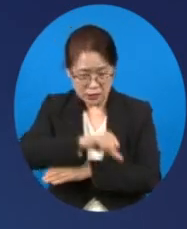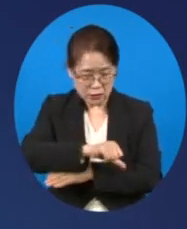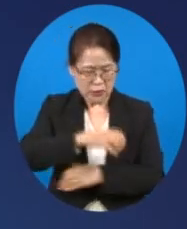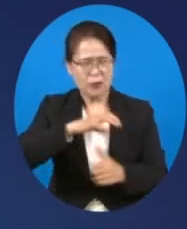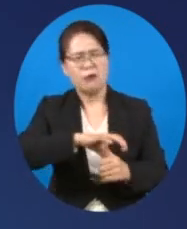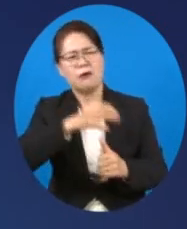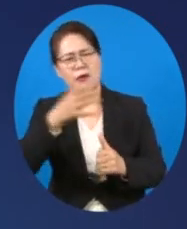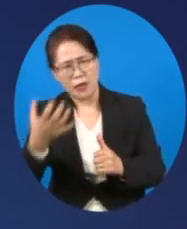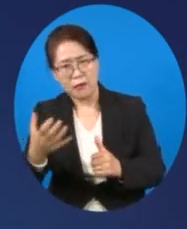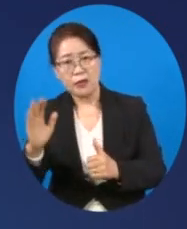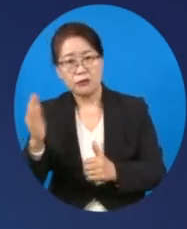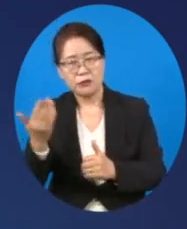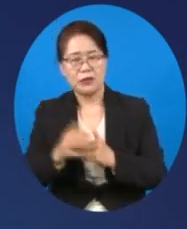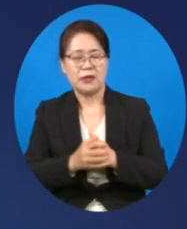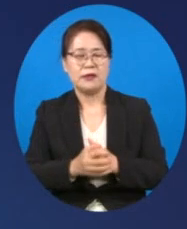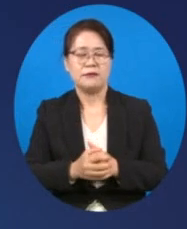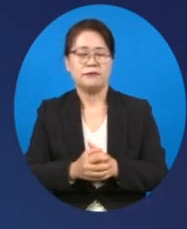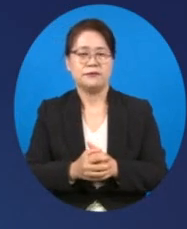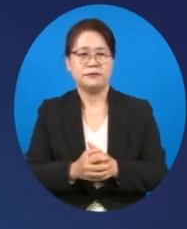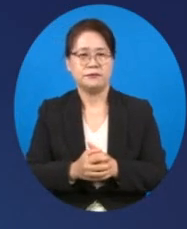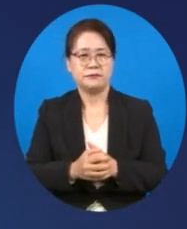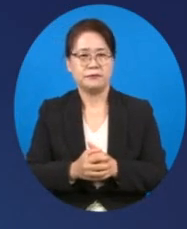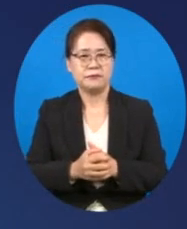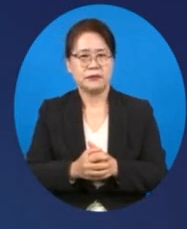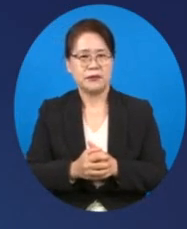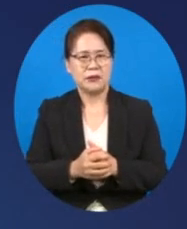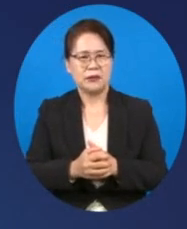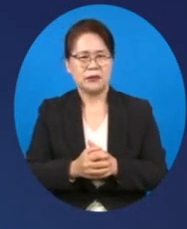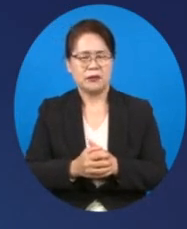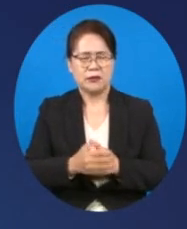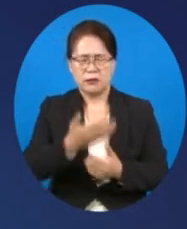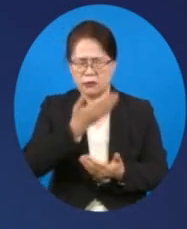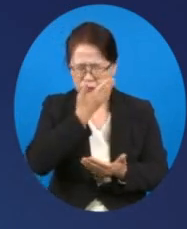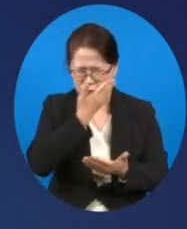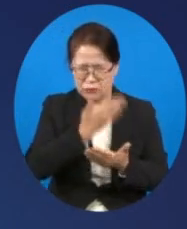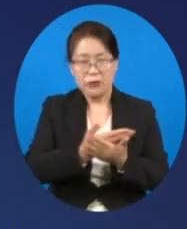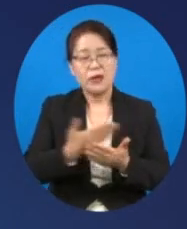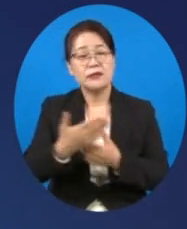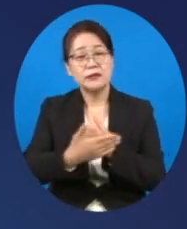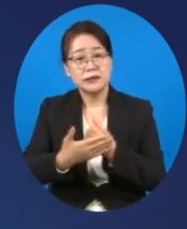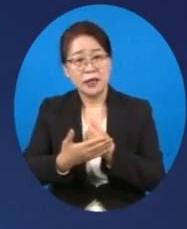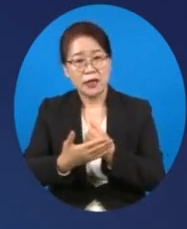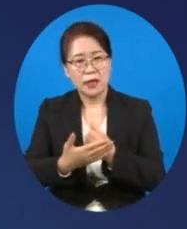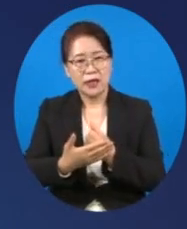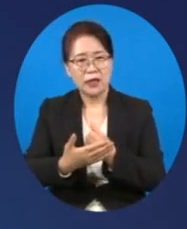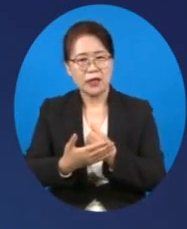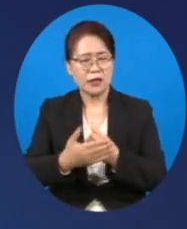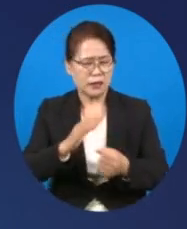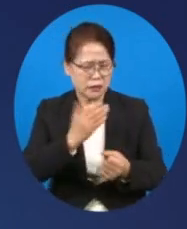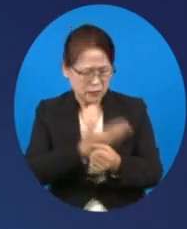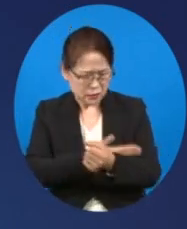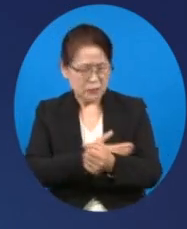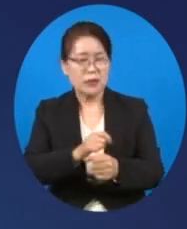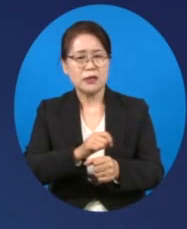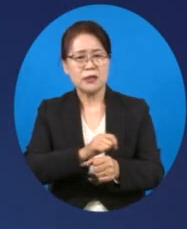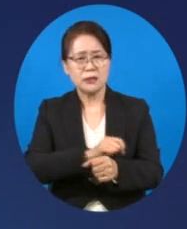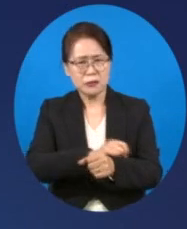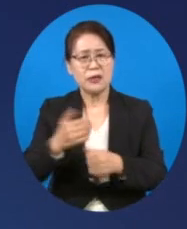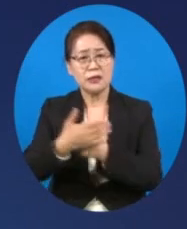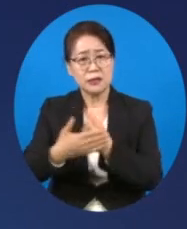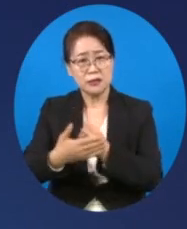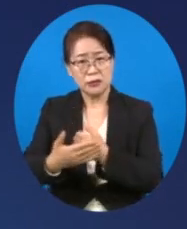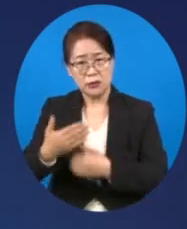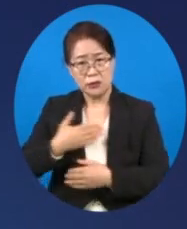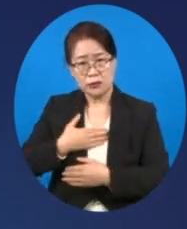해방될 것입니다 이런 기가 막힌 특권이 어디 있습니까 그런데 이런 엄청난 권세와 특권을 하나님이